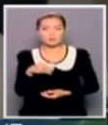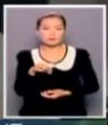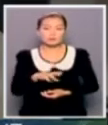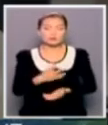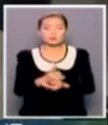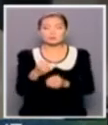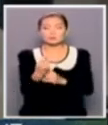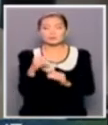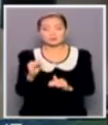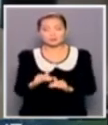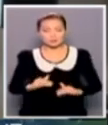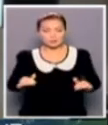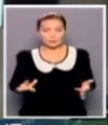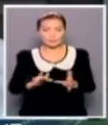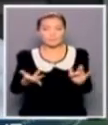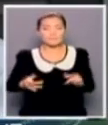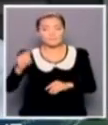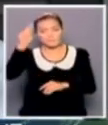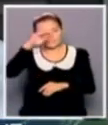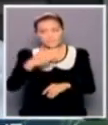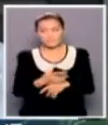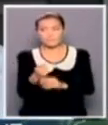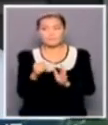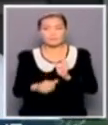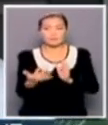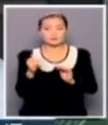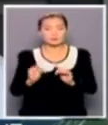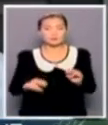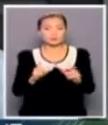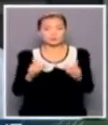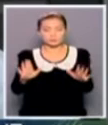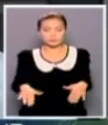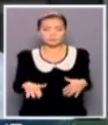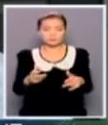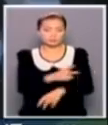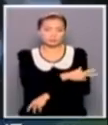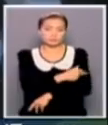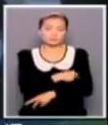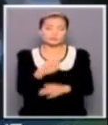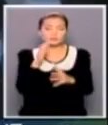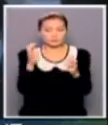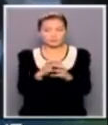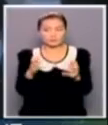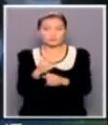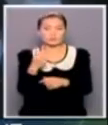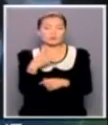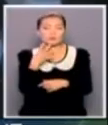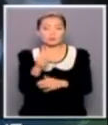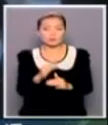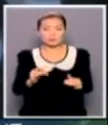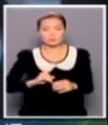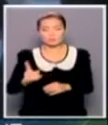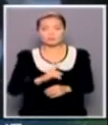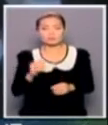өңірдегі 111 мыңнан аса оқушы интернетте оқып жүр, ал 165 мың білім ордасы санитарлық талаптарды сақтап, 1 мен 4-ші